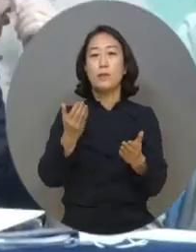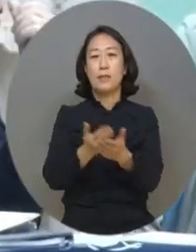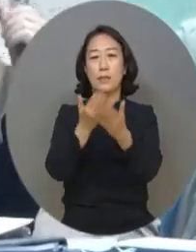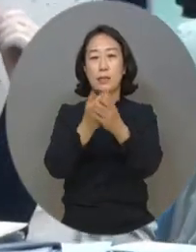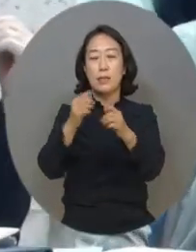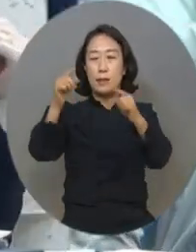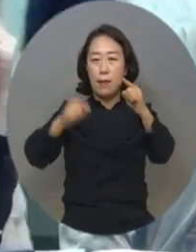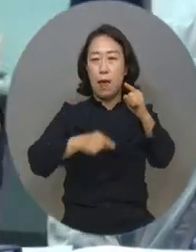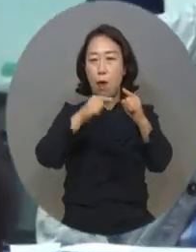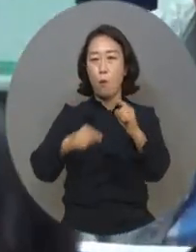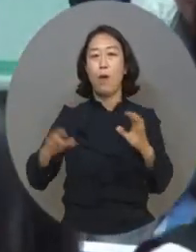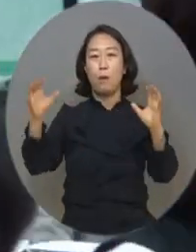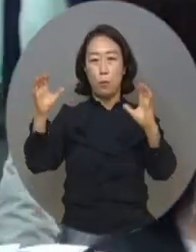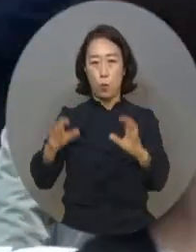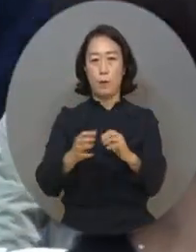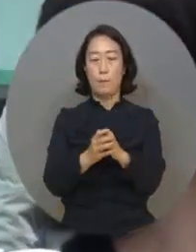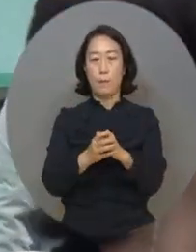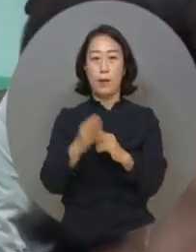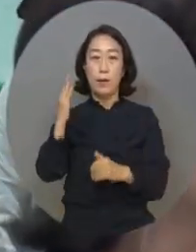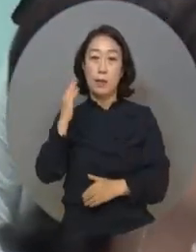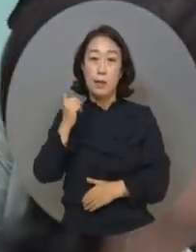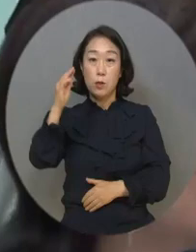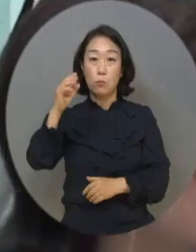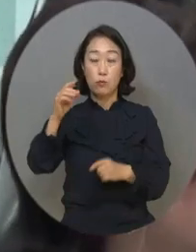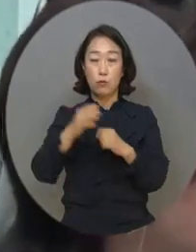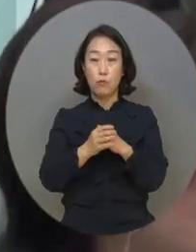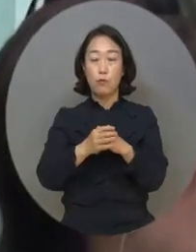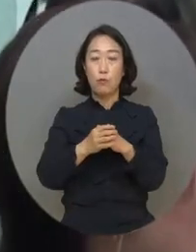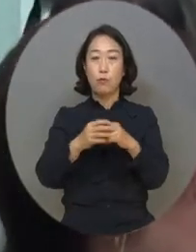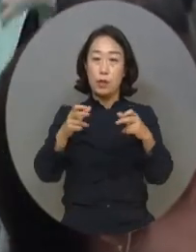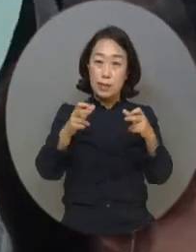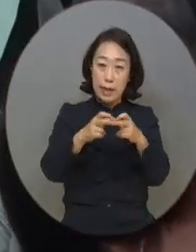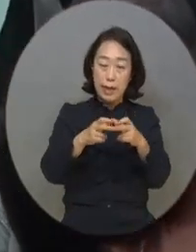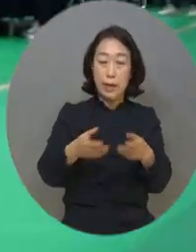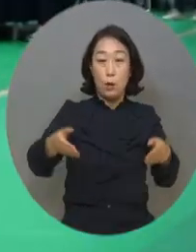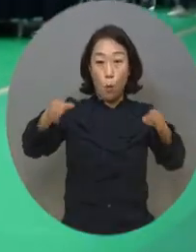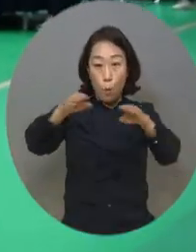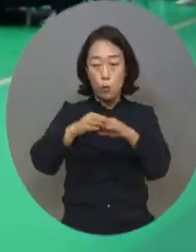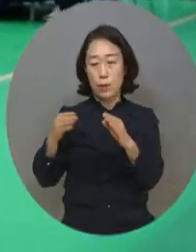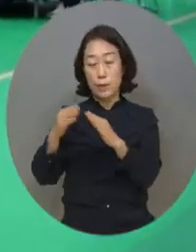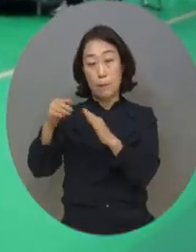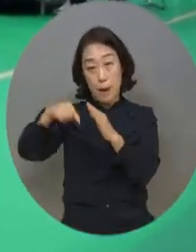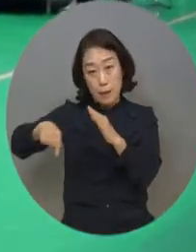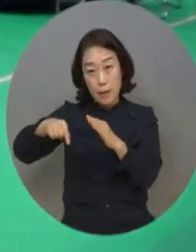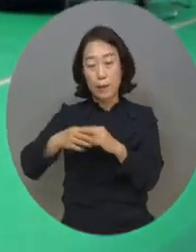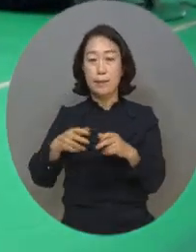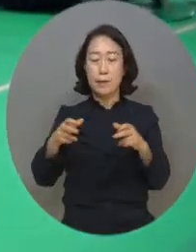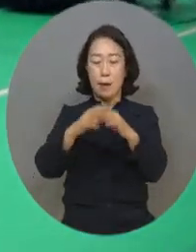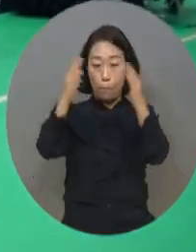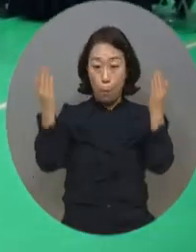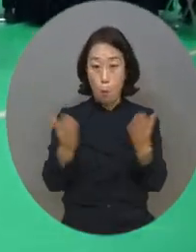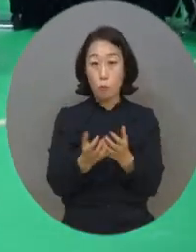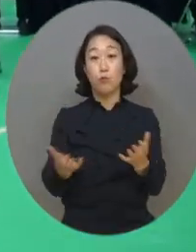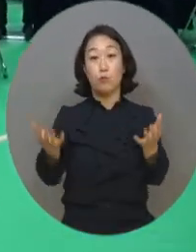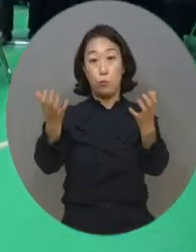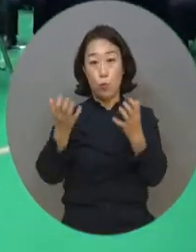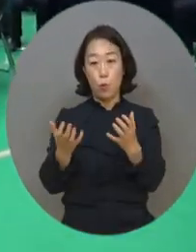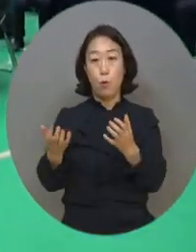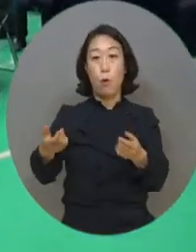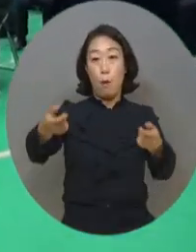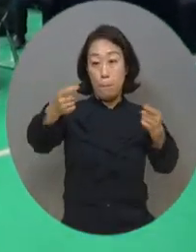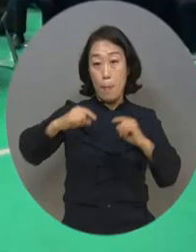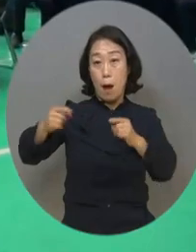장애인가족복지증진대회가 열렸습니다. 의정부시 장애인시설, 기관, 제가 장애인 모두가 한자리에 모여 서로를